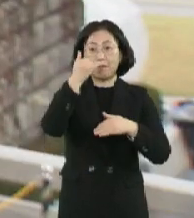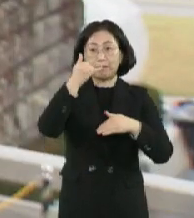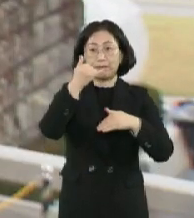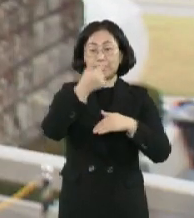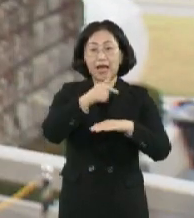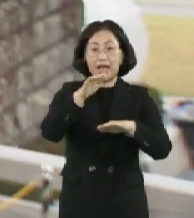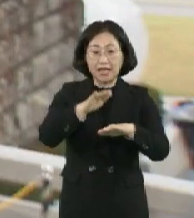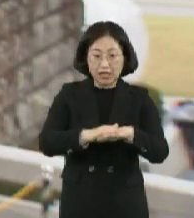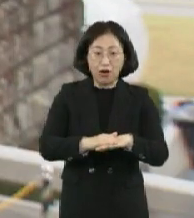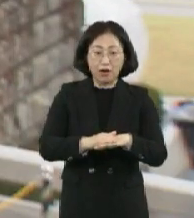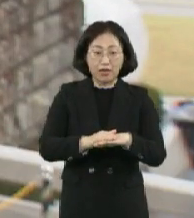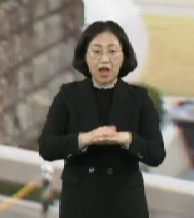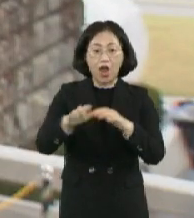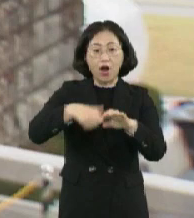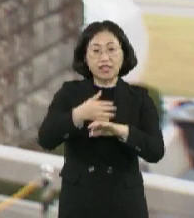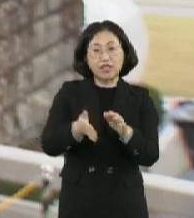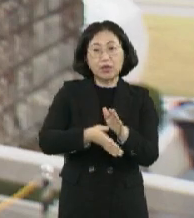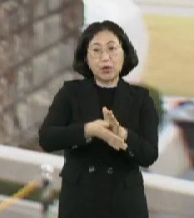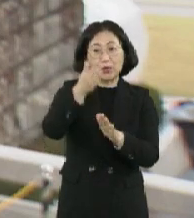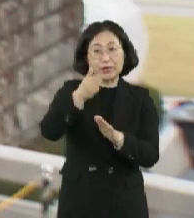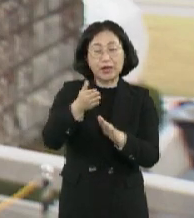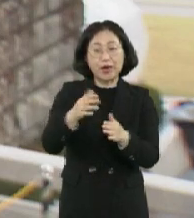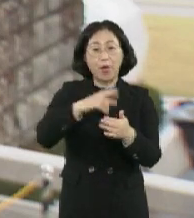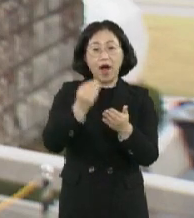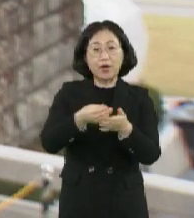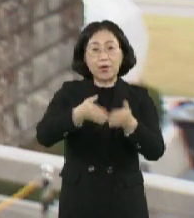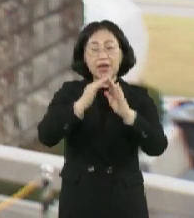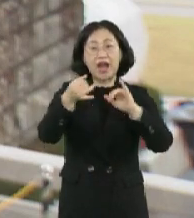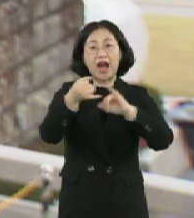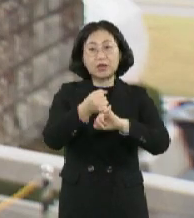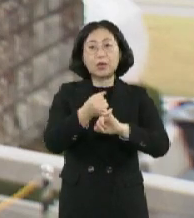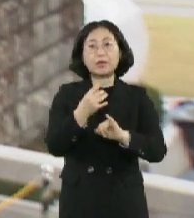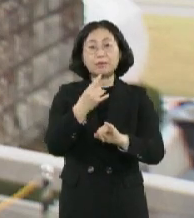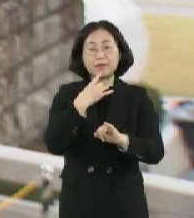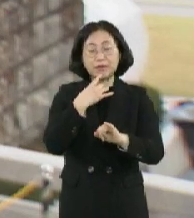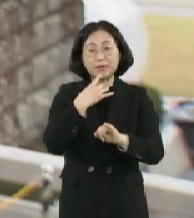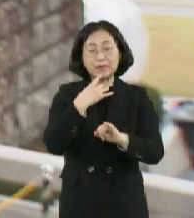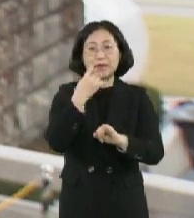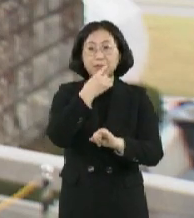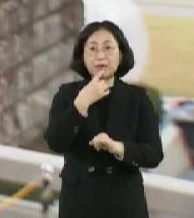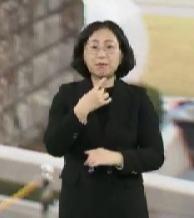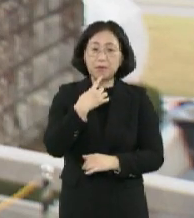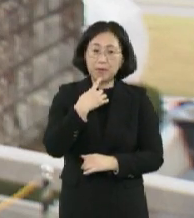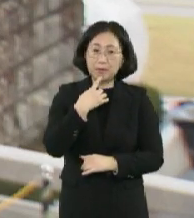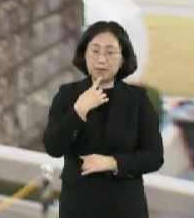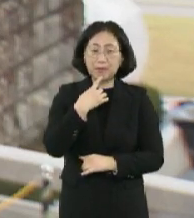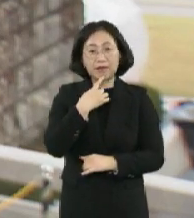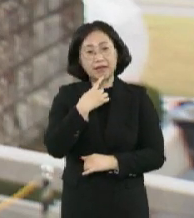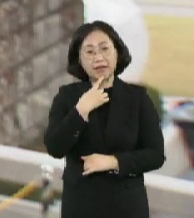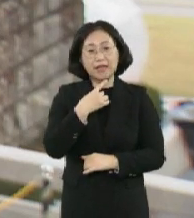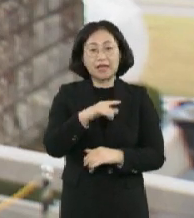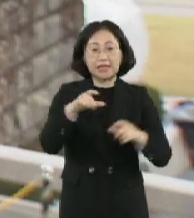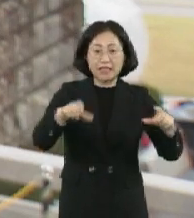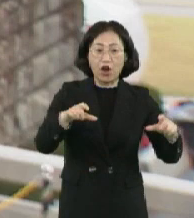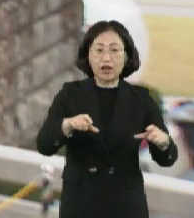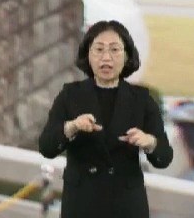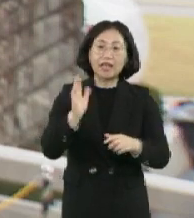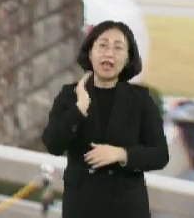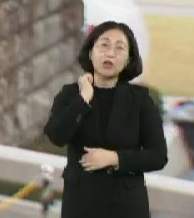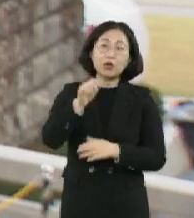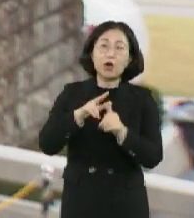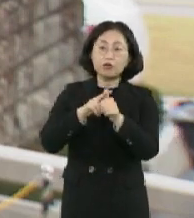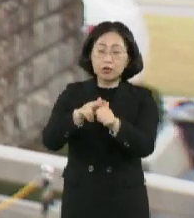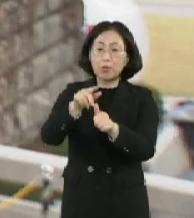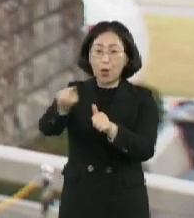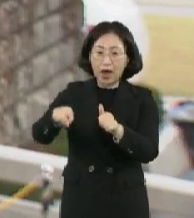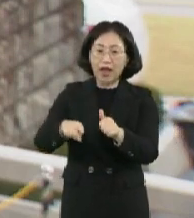희망 구문이 될 수 있다는 우려가 여전한 만큼 대선 과정에서 지역이 보다 강력한 목소리를 내고 면밀한